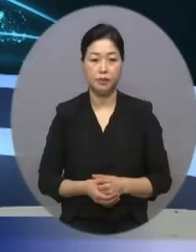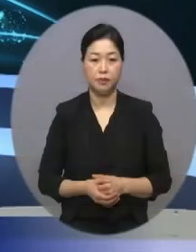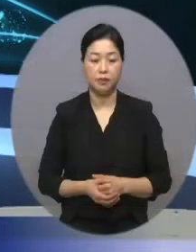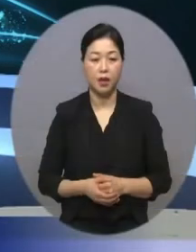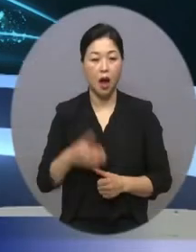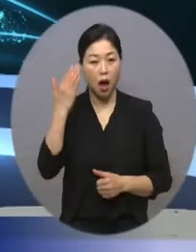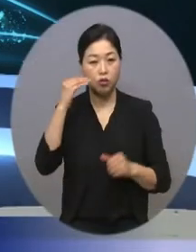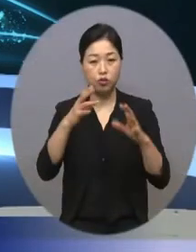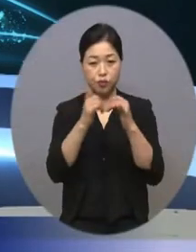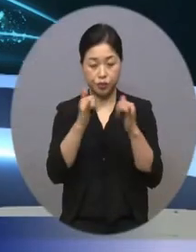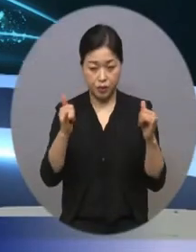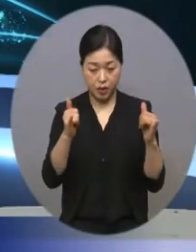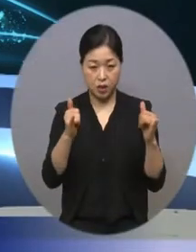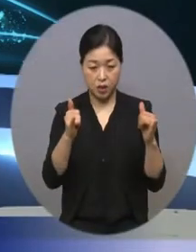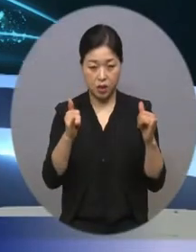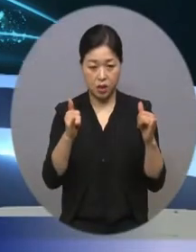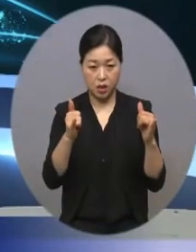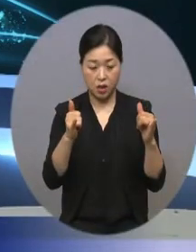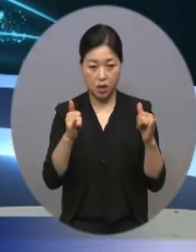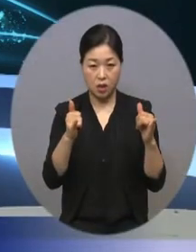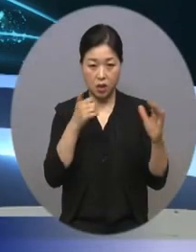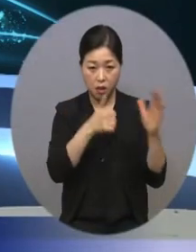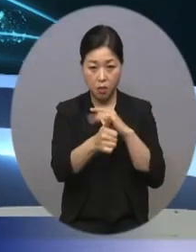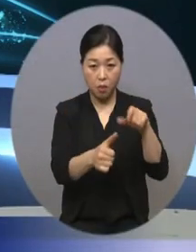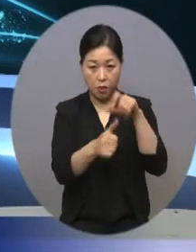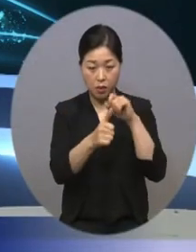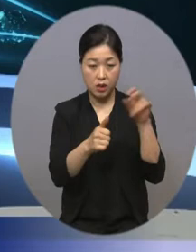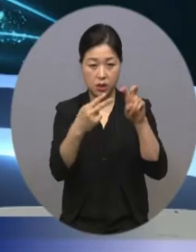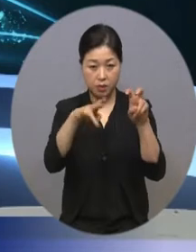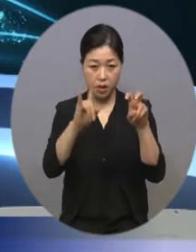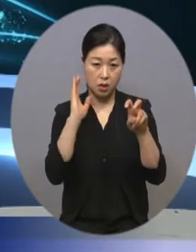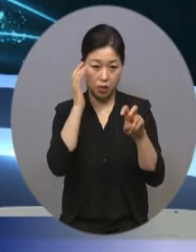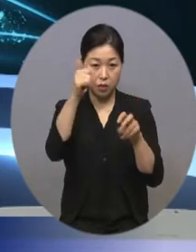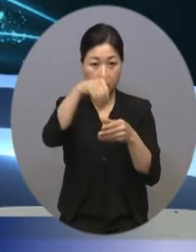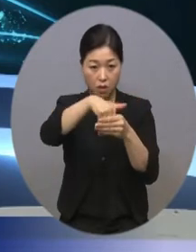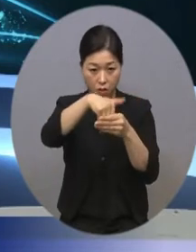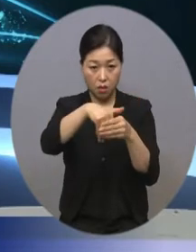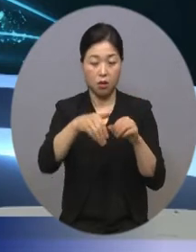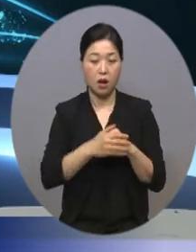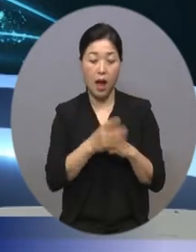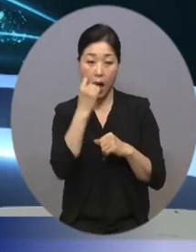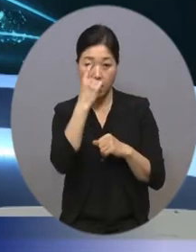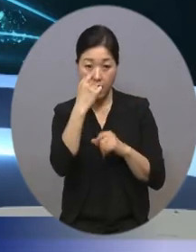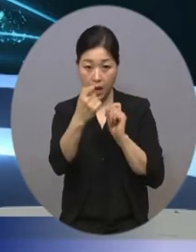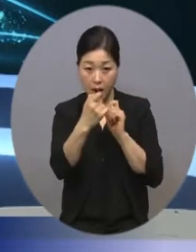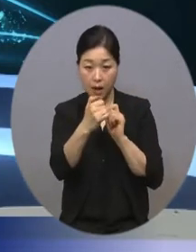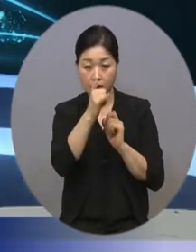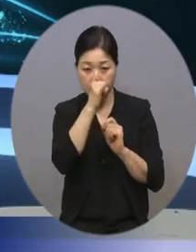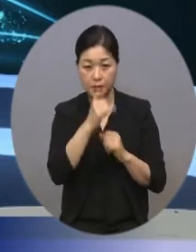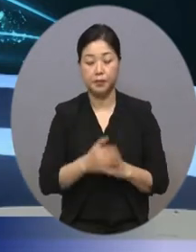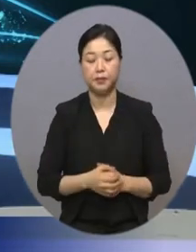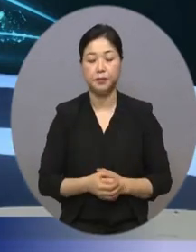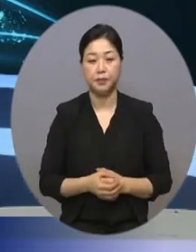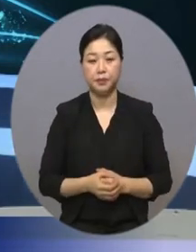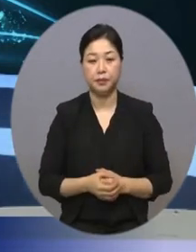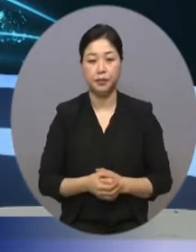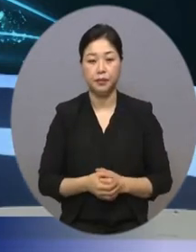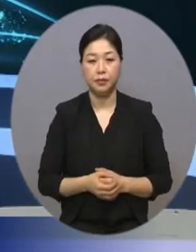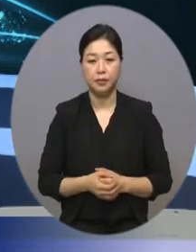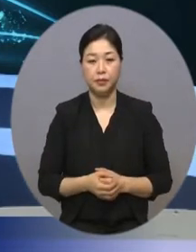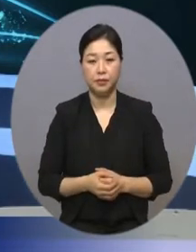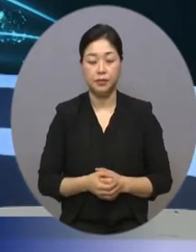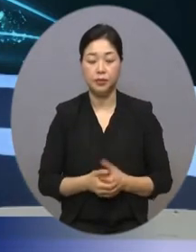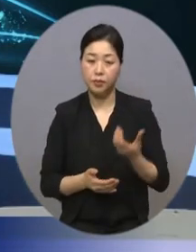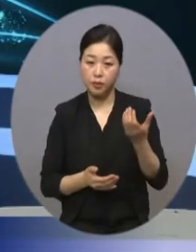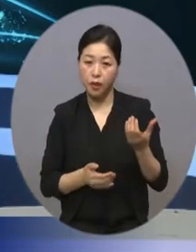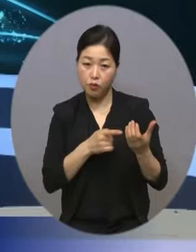우리나라 국민 모두의 지도자를 뽑는 제20대 대통령 선거가 한 달여 남짓 앞으로 다가왔습니다. 하지만